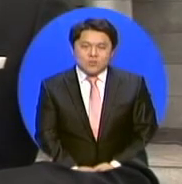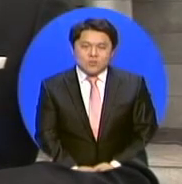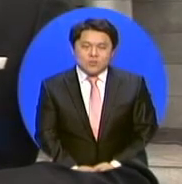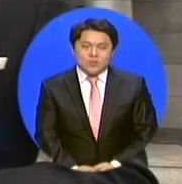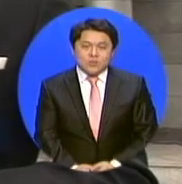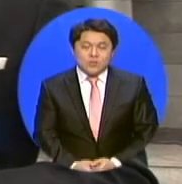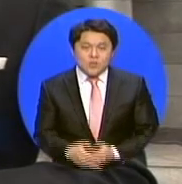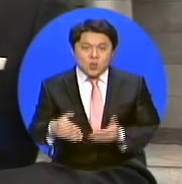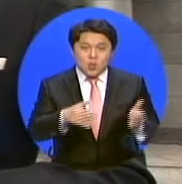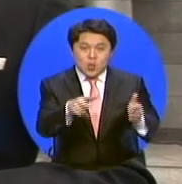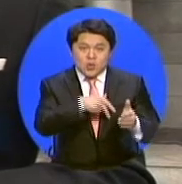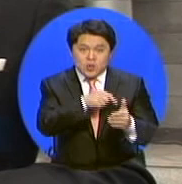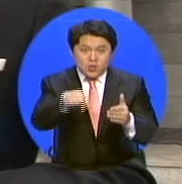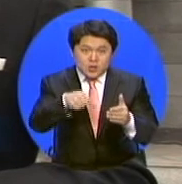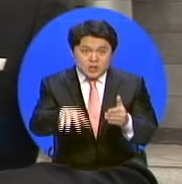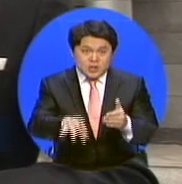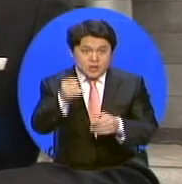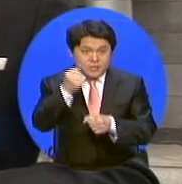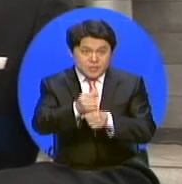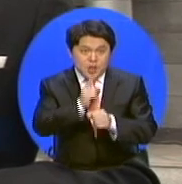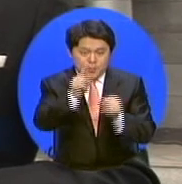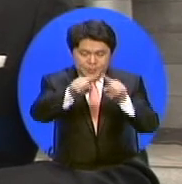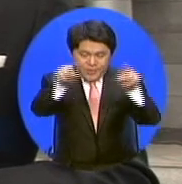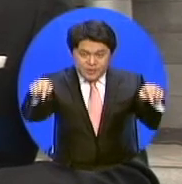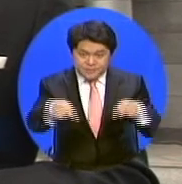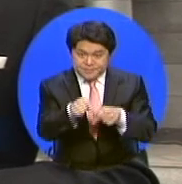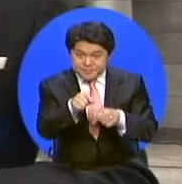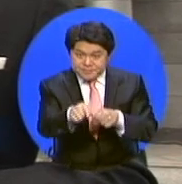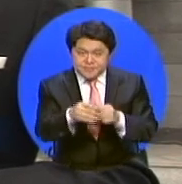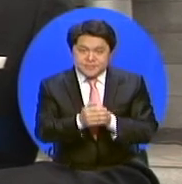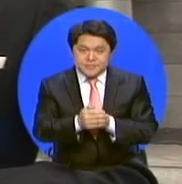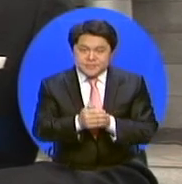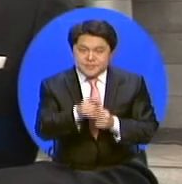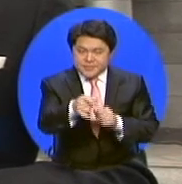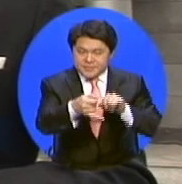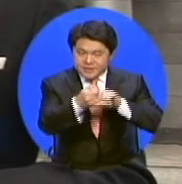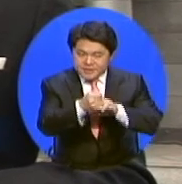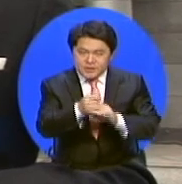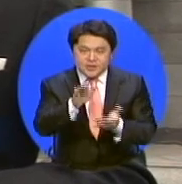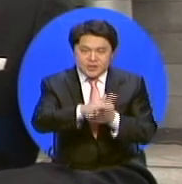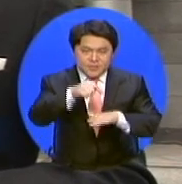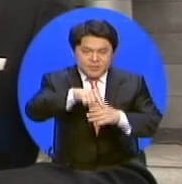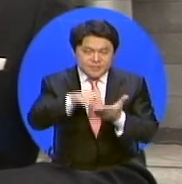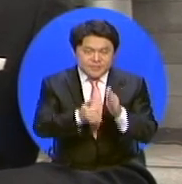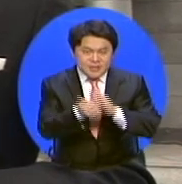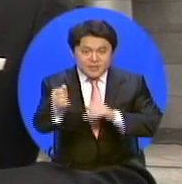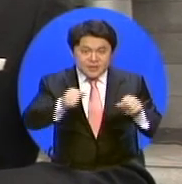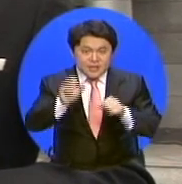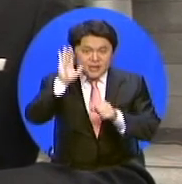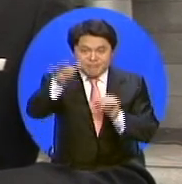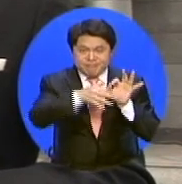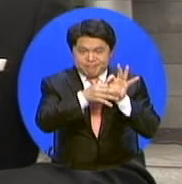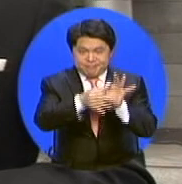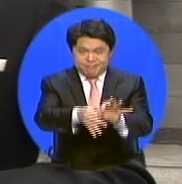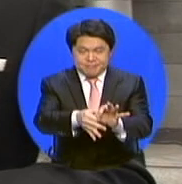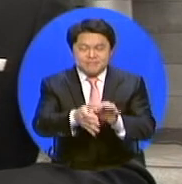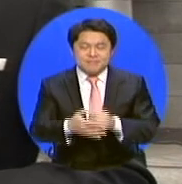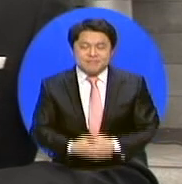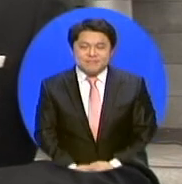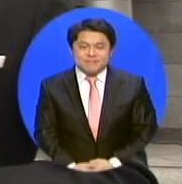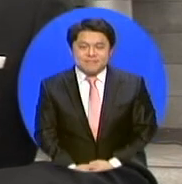도의원 중 처음으로 발행된 의정보고서입니다. 이 보고서의 약속, 열정, 희망의 의정활동은 앞으로도 계속될